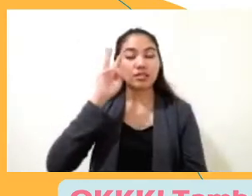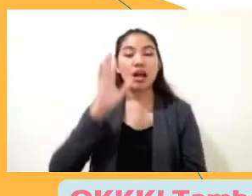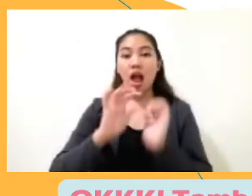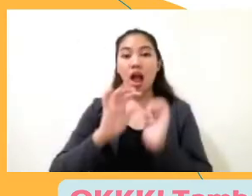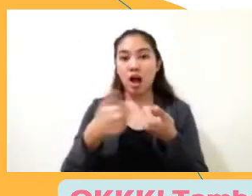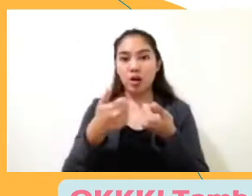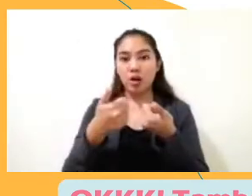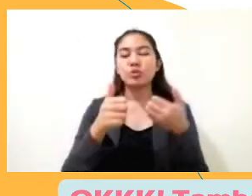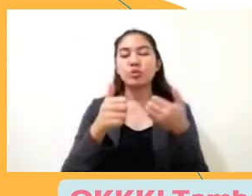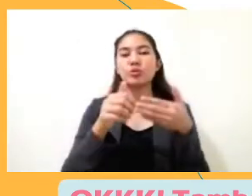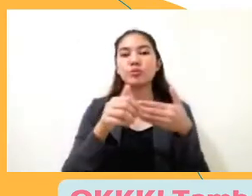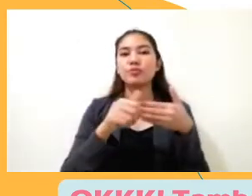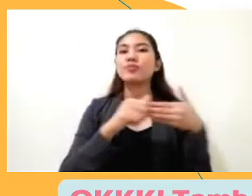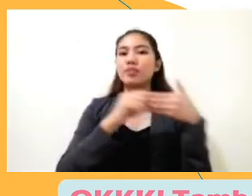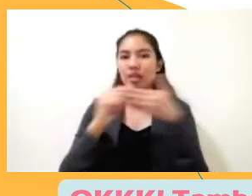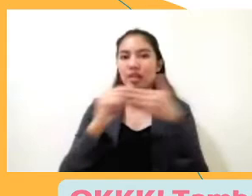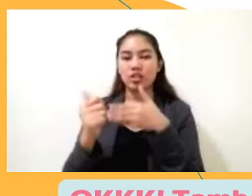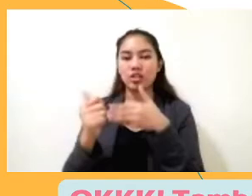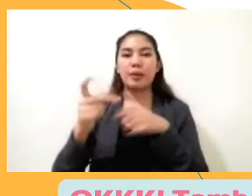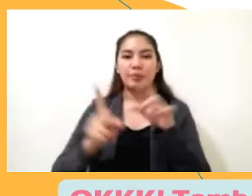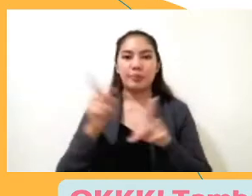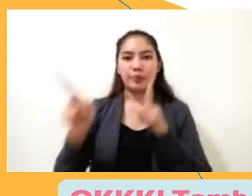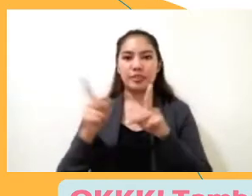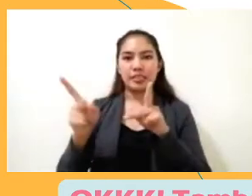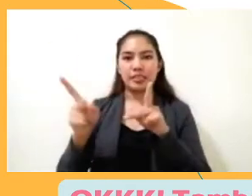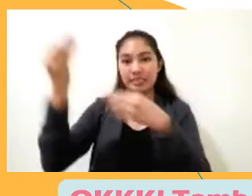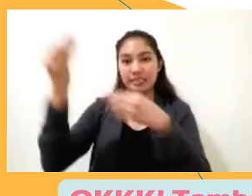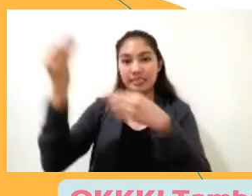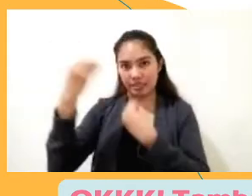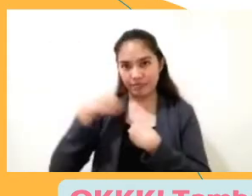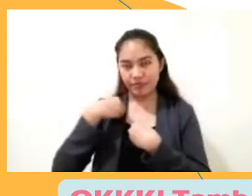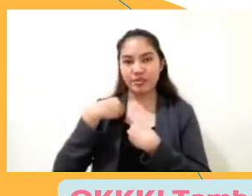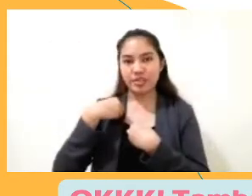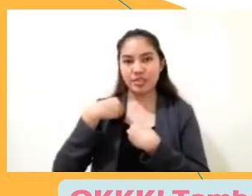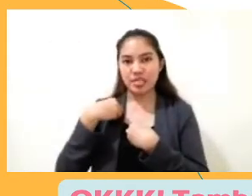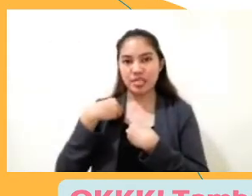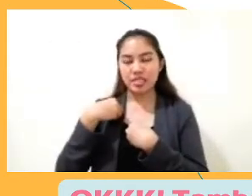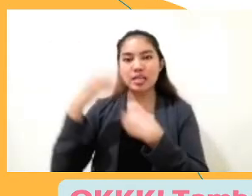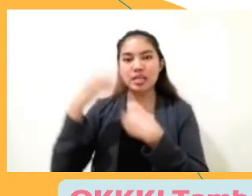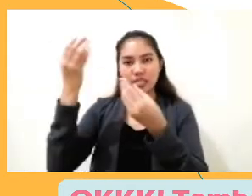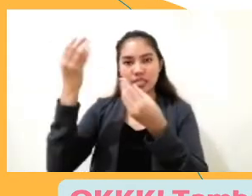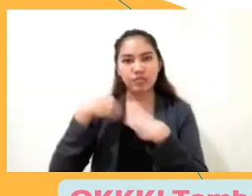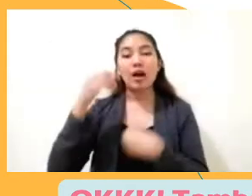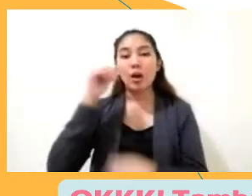iba, nabibigyan tayo ng mga guidelines para sa mga ganyang bagay.